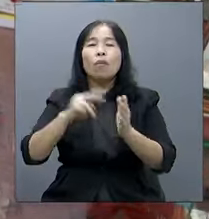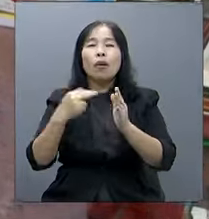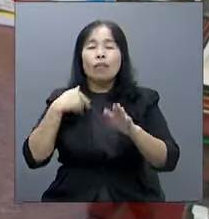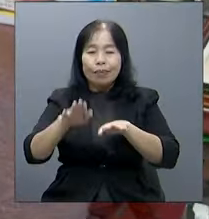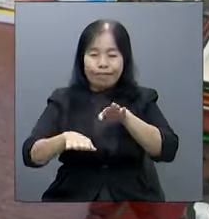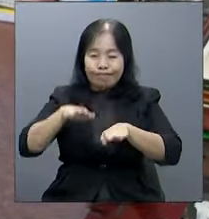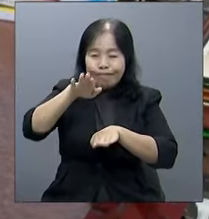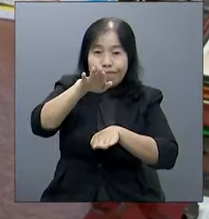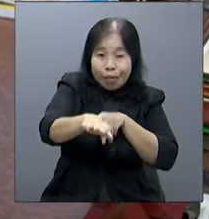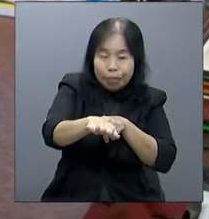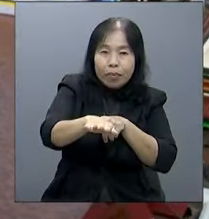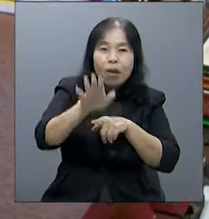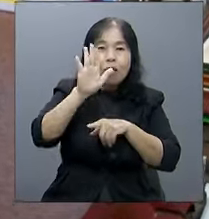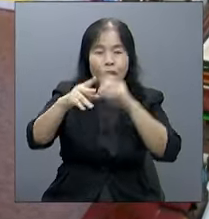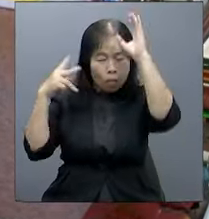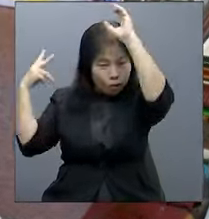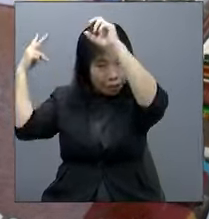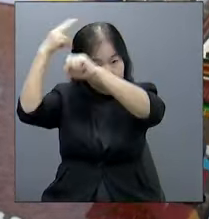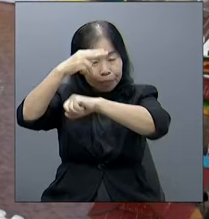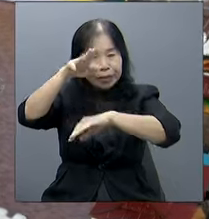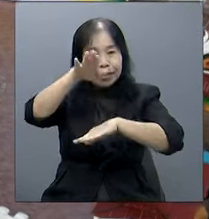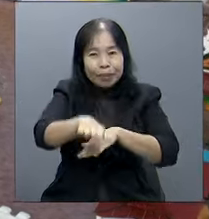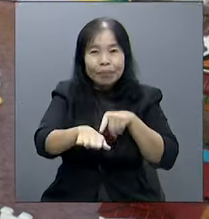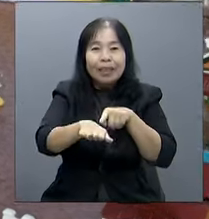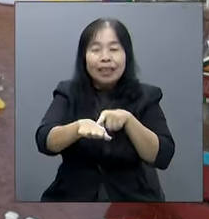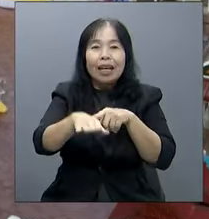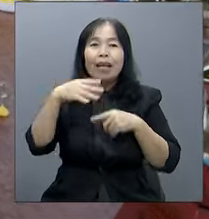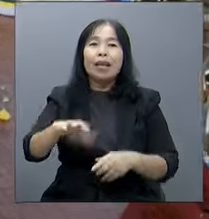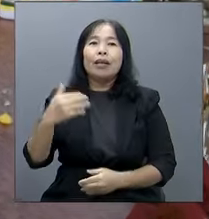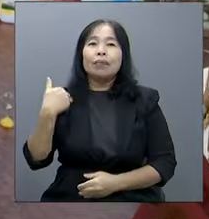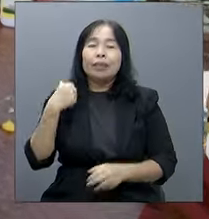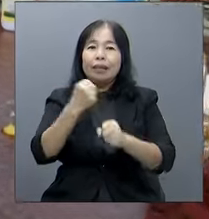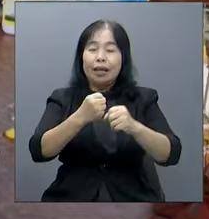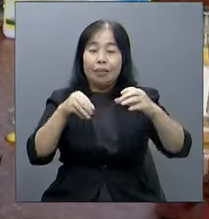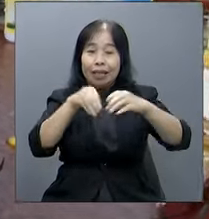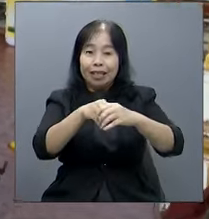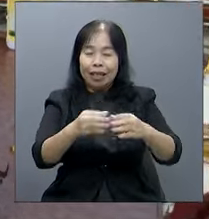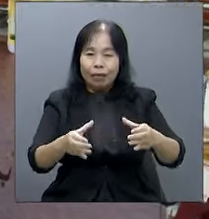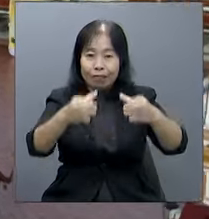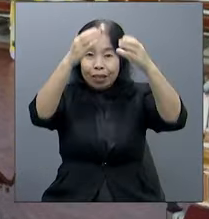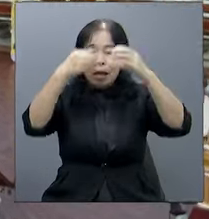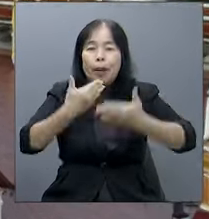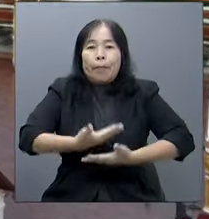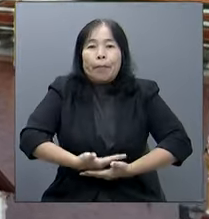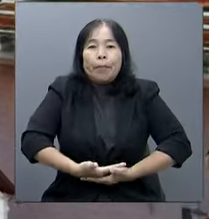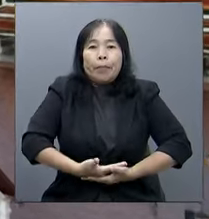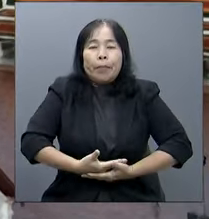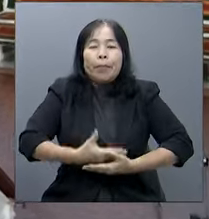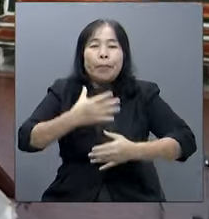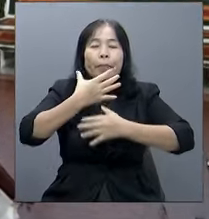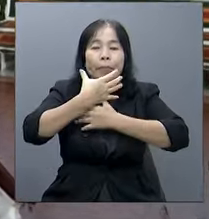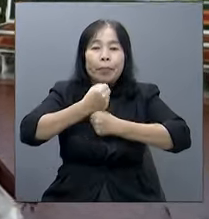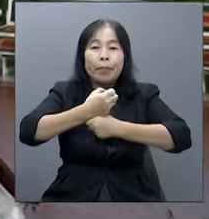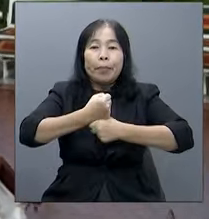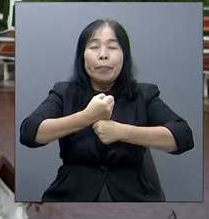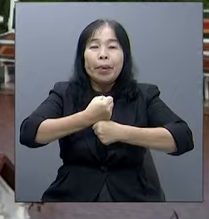าตของพระพุธเจ้าสีพระองคอว mergedภายใวหารนั้นก็ยังเป็ที่ประดิศฐานของหลวพ่อพระองค์แสน พระพุทรูปปางมาร